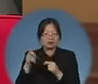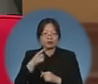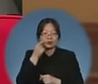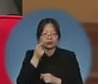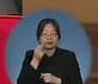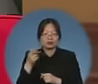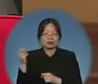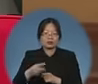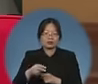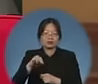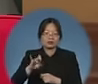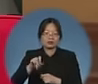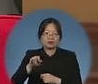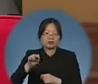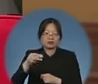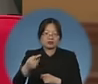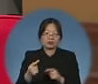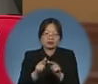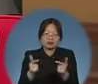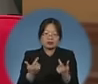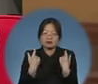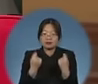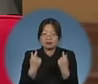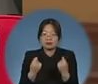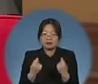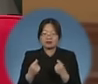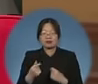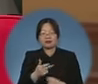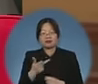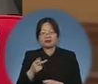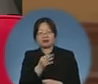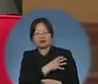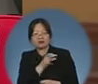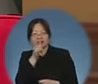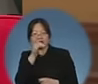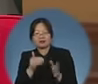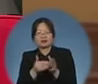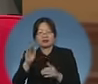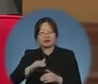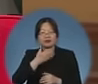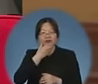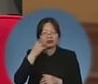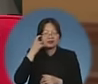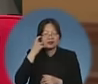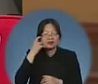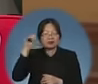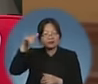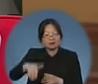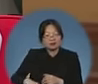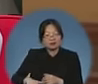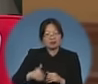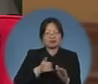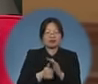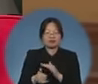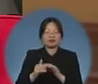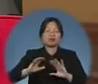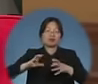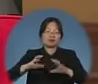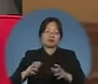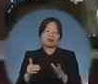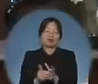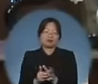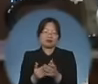일본, 싱가포르 등등과 같은 꽤 부유하지만 행복감은 굉장히 떨어지는 대표적인